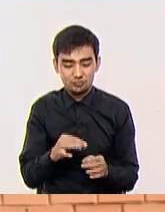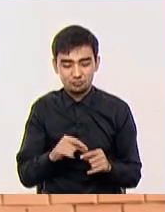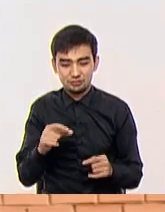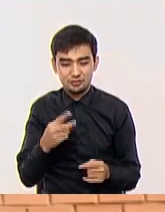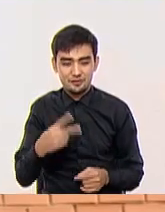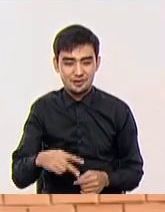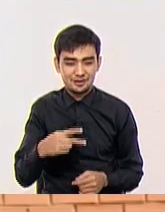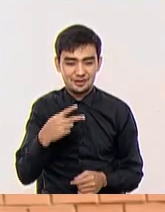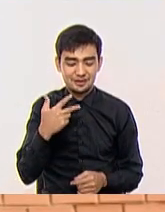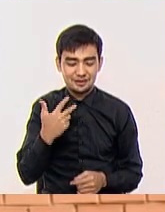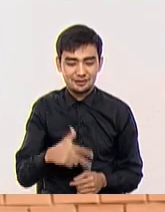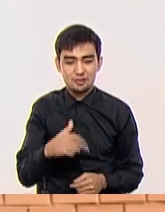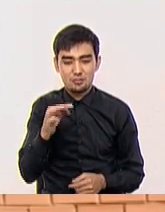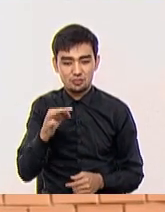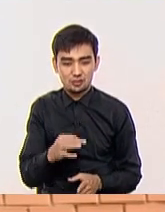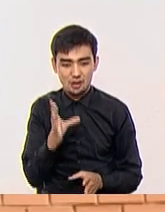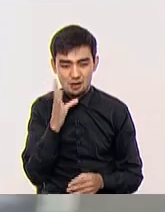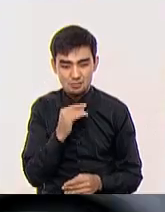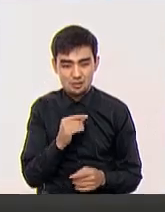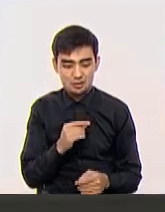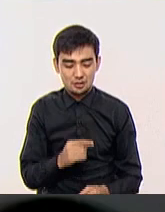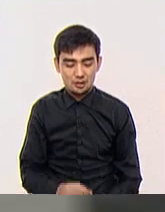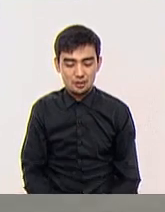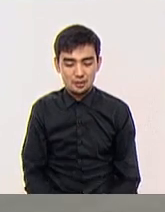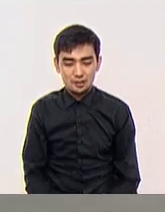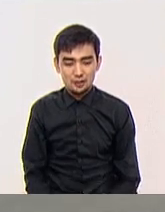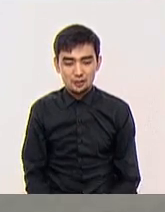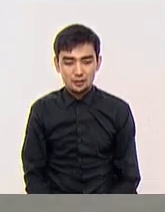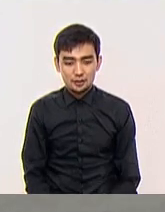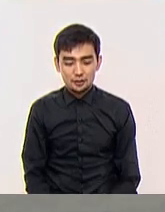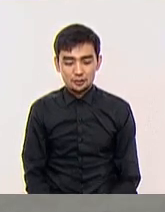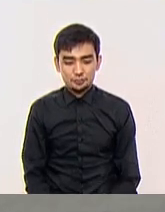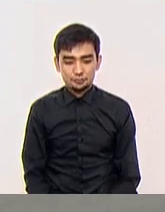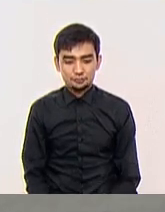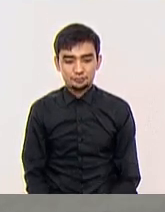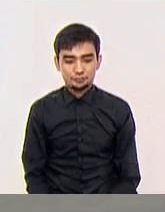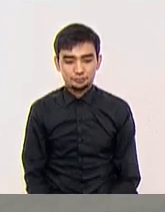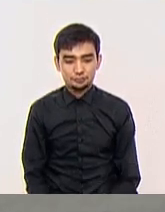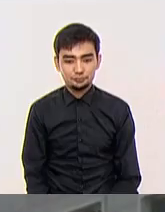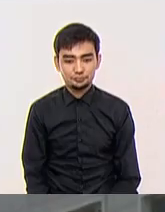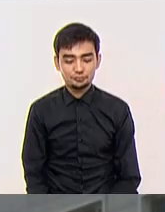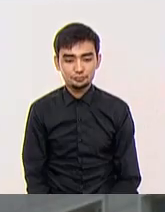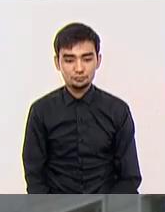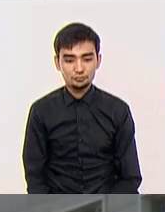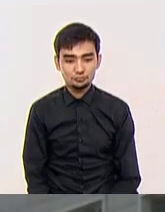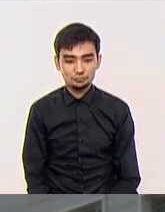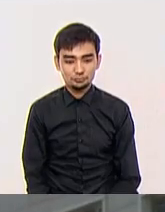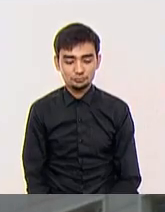составить 20-30%, говорят участники рынка. Зарина Беремкул, Дидарь Елеев, Информбюро,